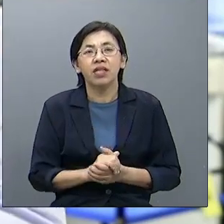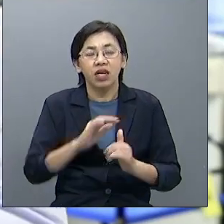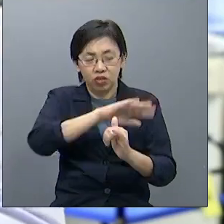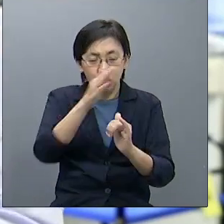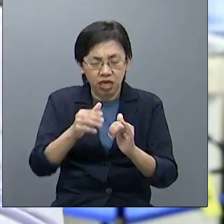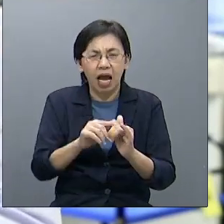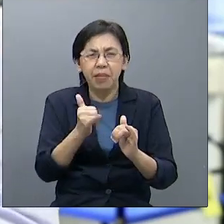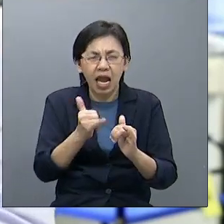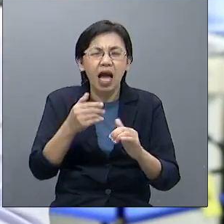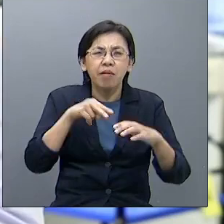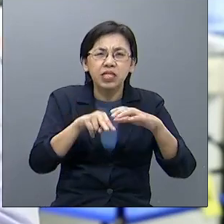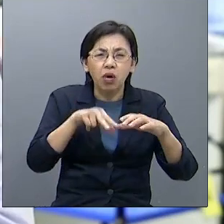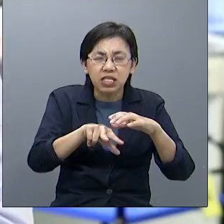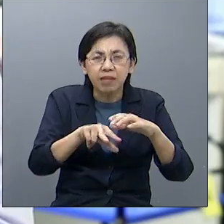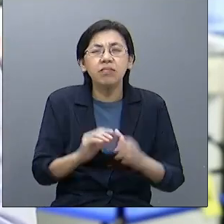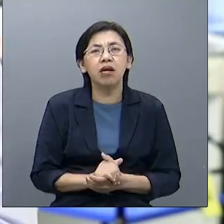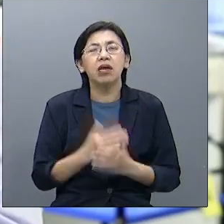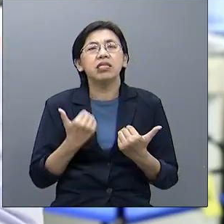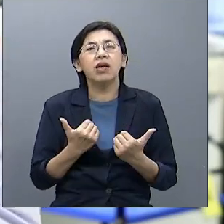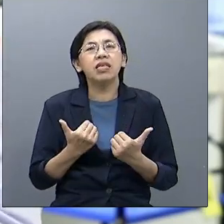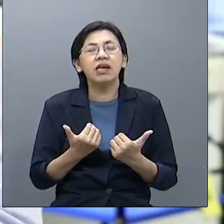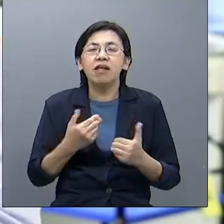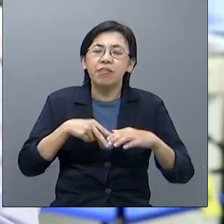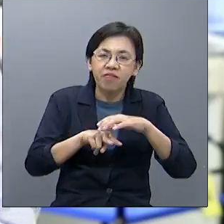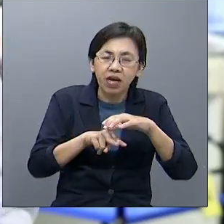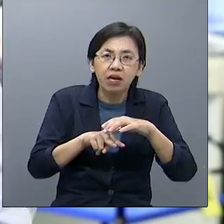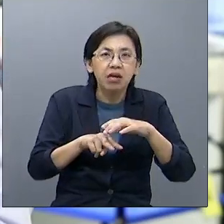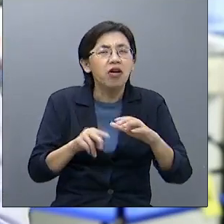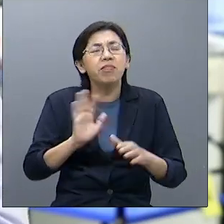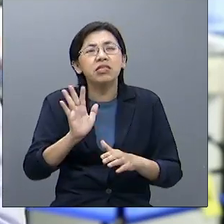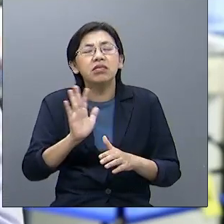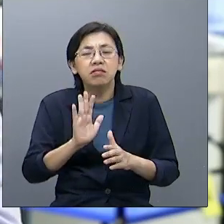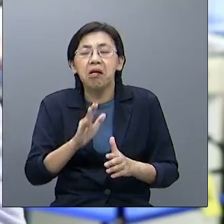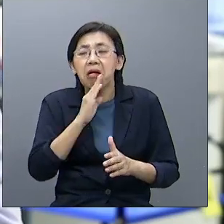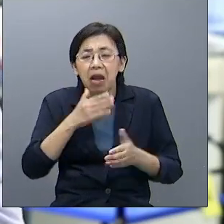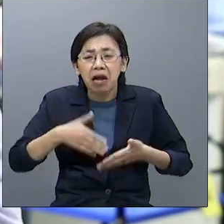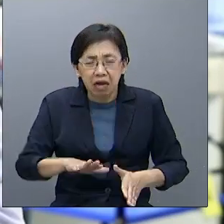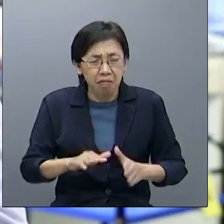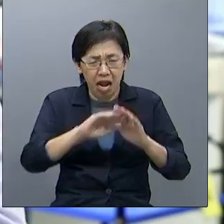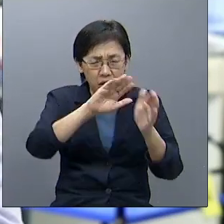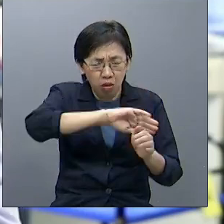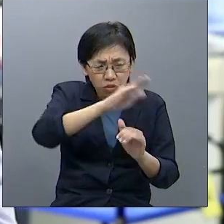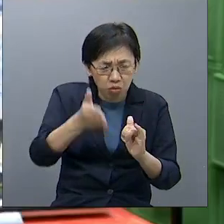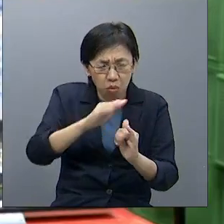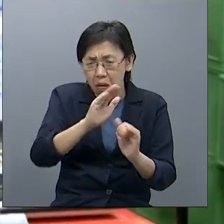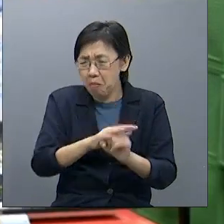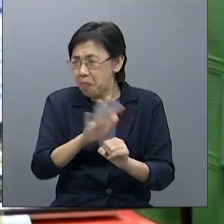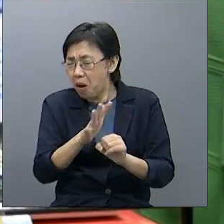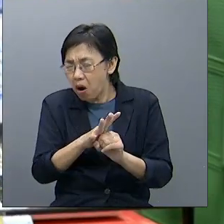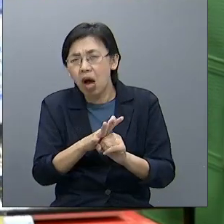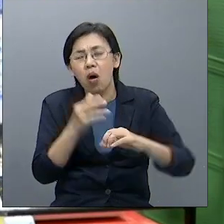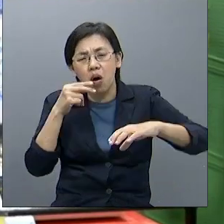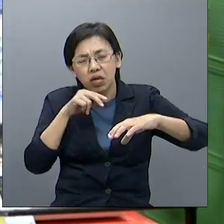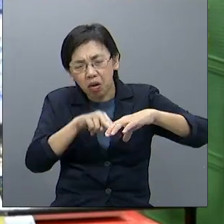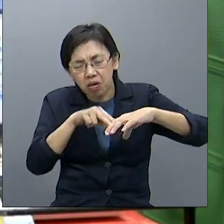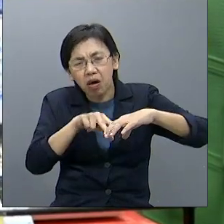าะแต่ว่า2หา3คนนั้นก็จะบ่แม่นฝาแฝดเนาะเฮาจะอยู่อัดกันอยู่เลยเนาะเพราะว่าจำเป็นที่ต้องได้ใช้ตู้อบเพื่อความอ